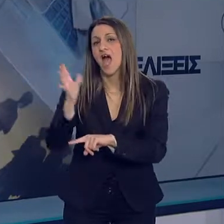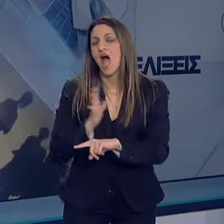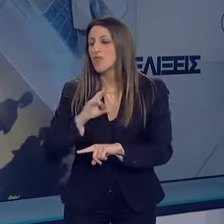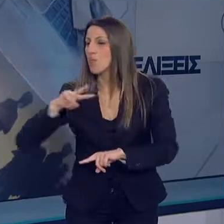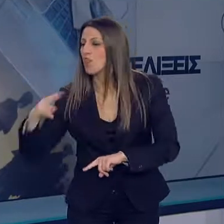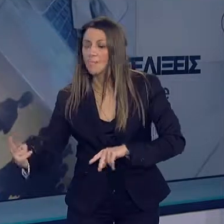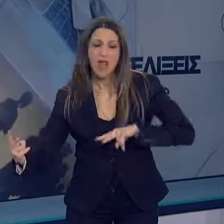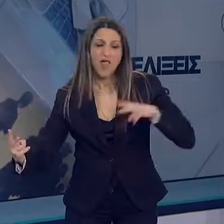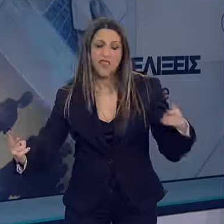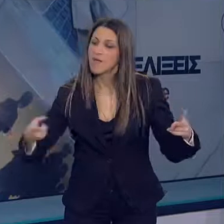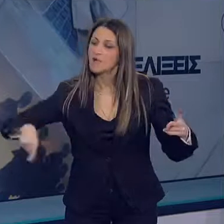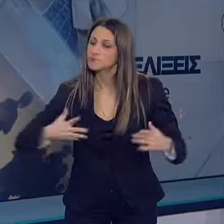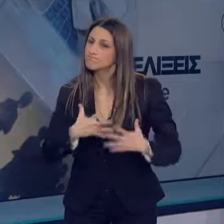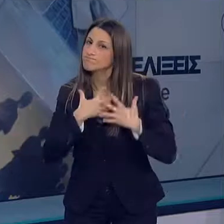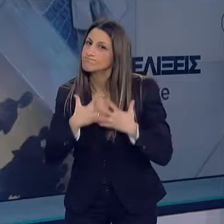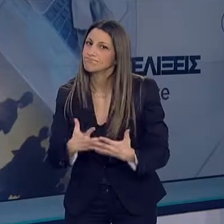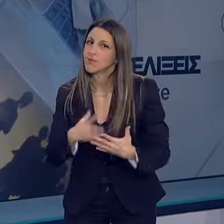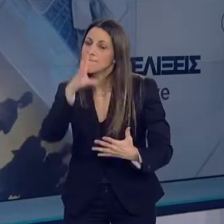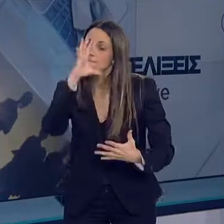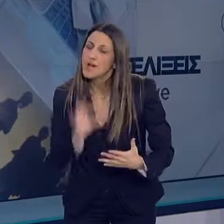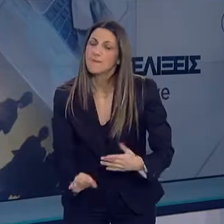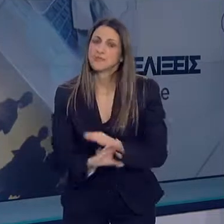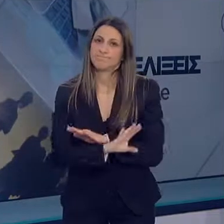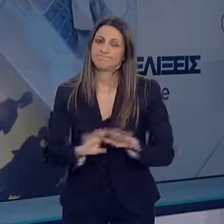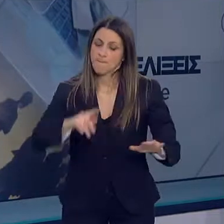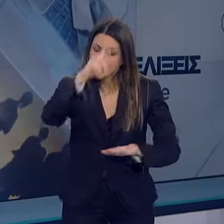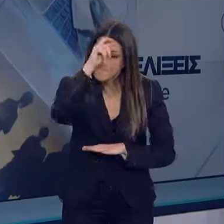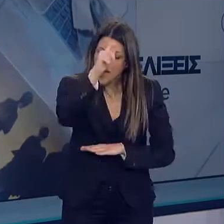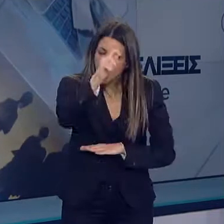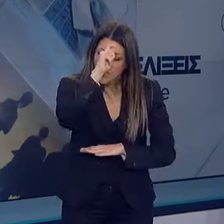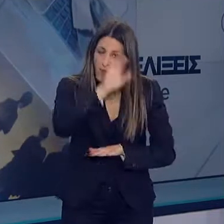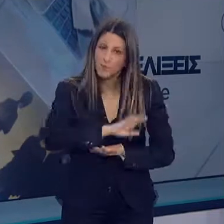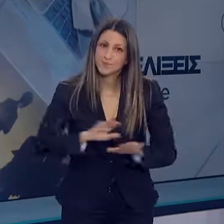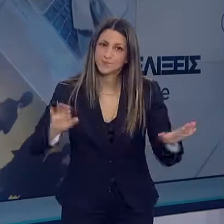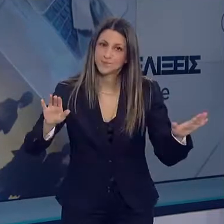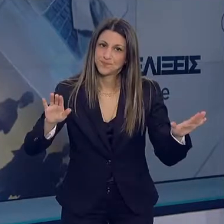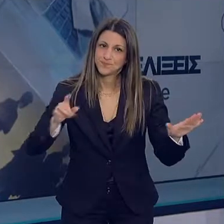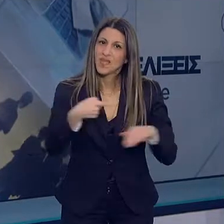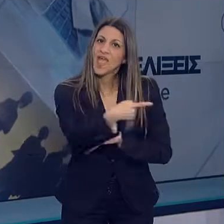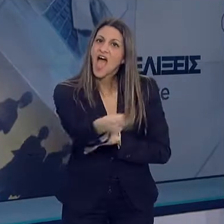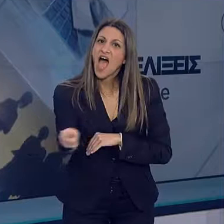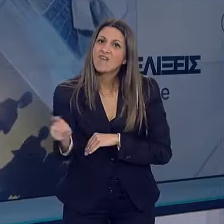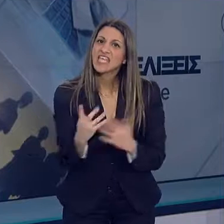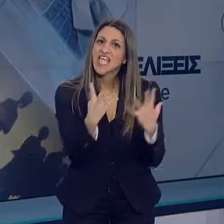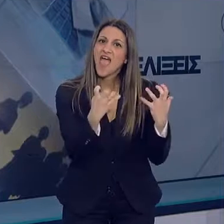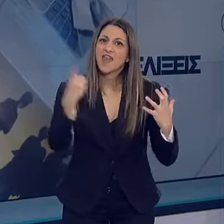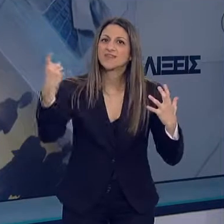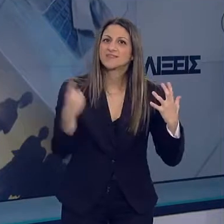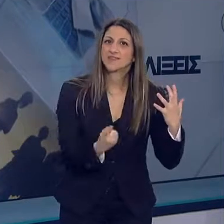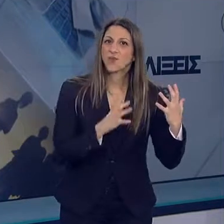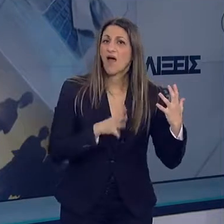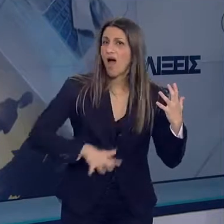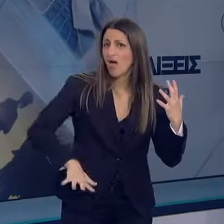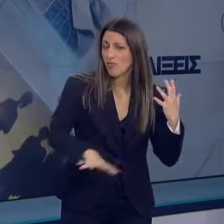που κινδυνεύουν, είναι πραγματική, είναι ουσιαστική, είναι ξεχωριστή. Είναι αυτοί οι 9 στους 10 συμπολίτες μας